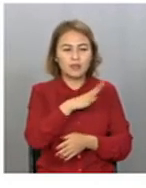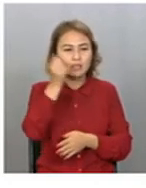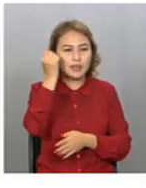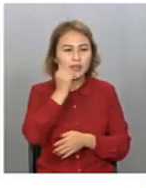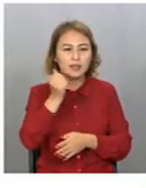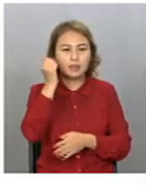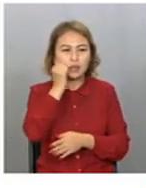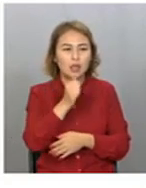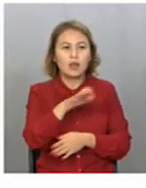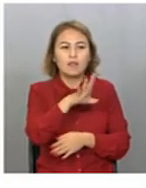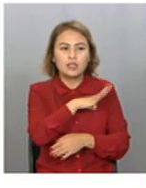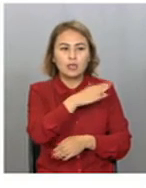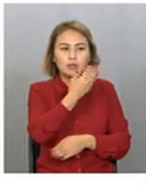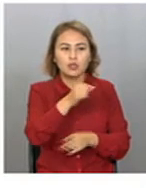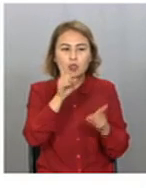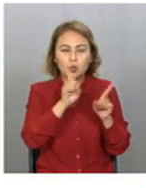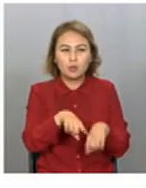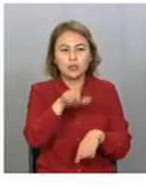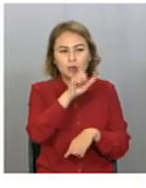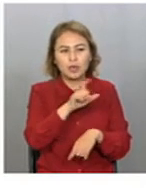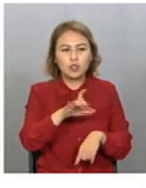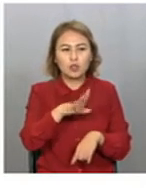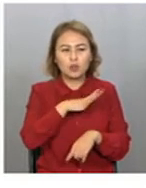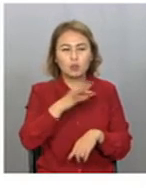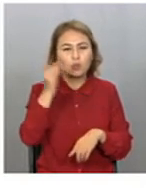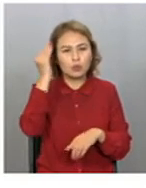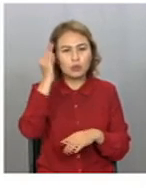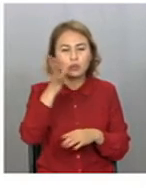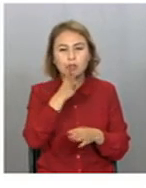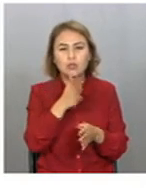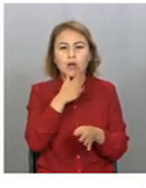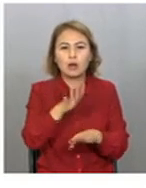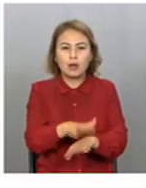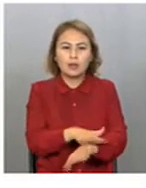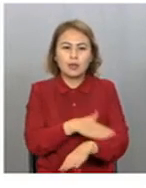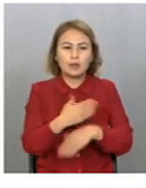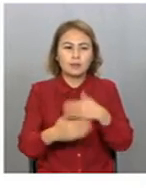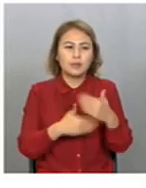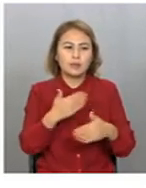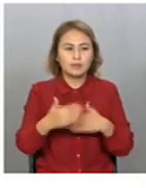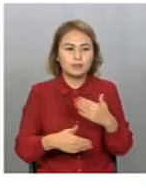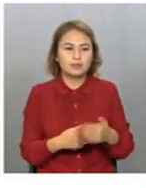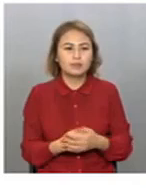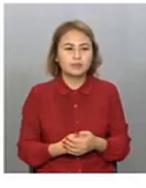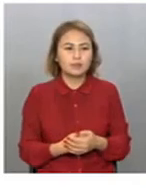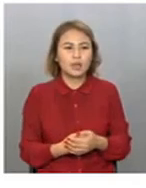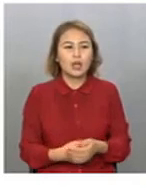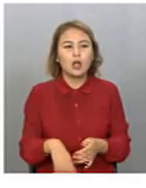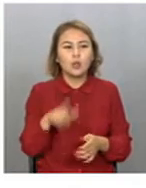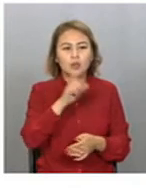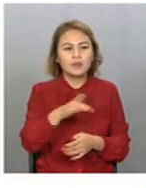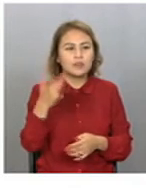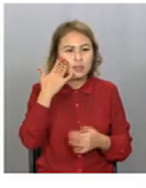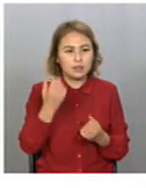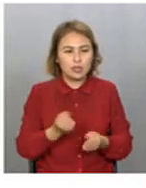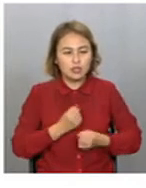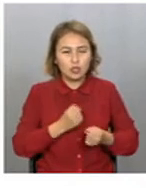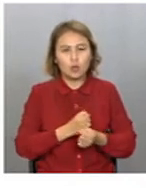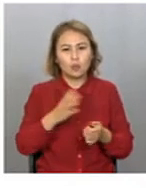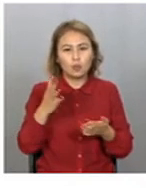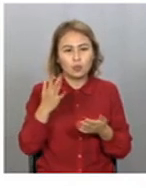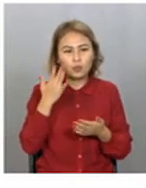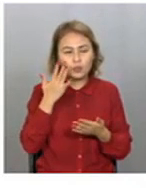были старики, ведь обычно люди набираются мудрости с годами. Люди всегда стремятся